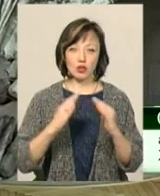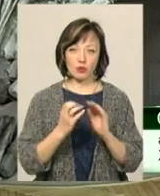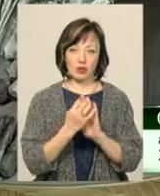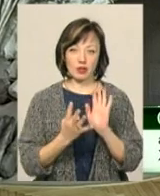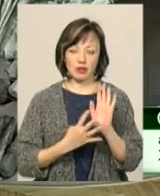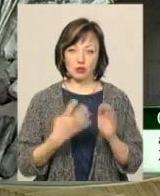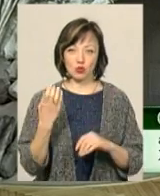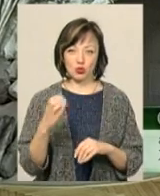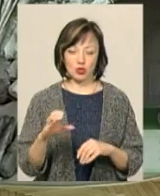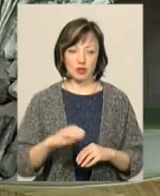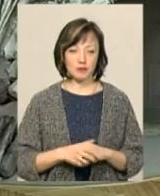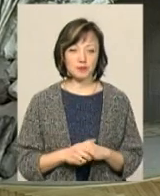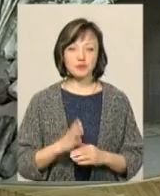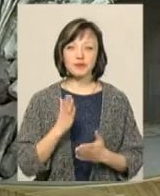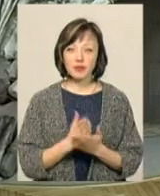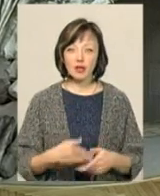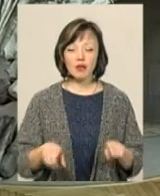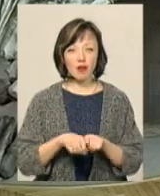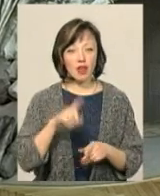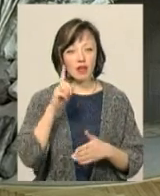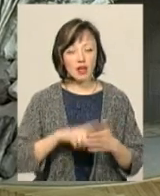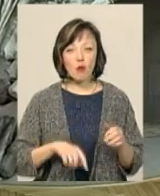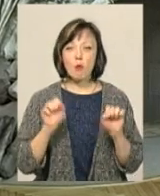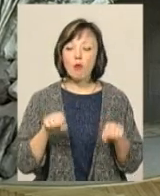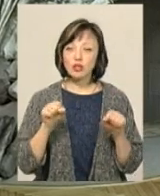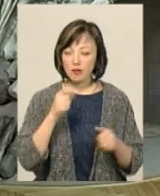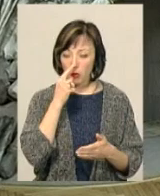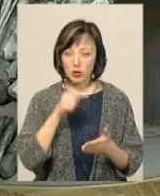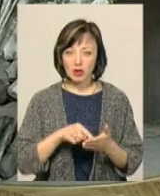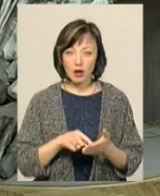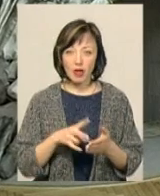століття. Є така надія. Можливо, потрапимо просто